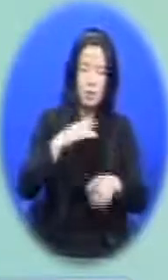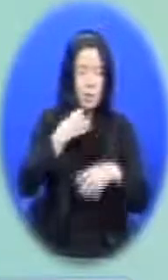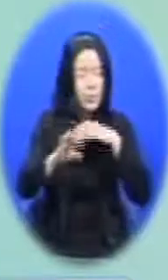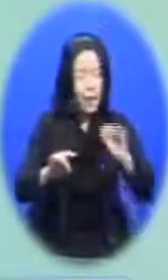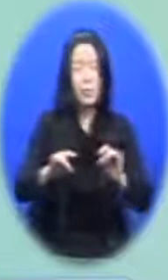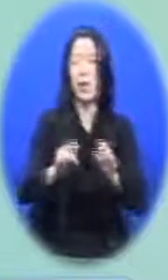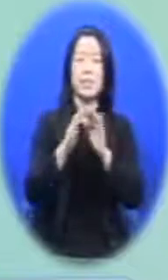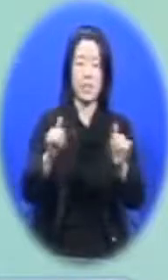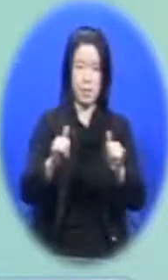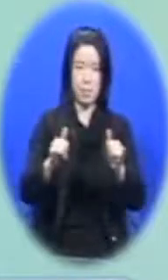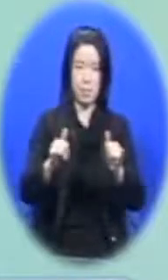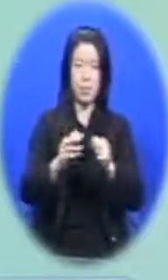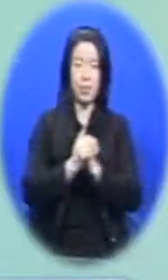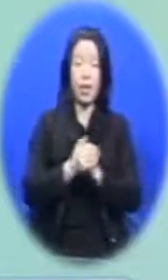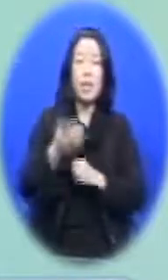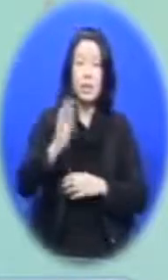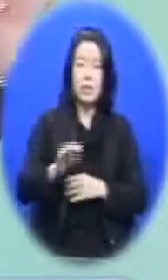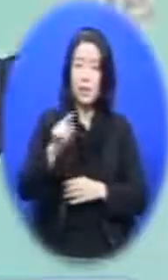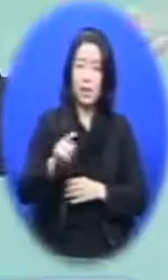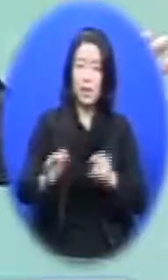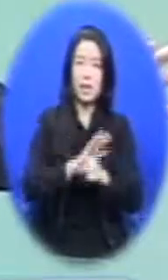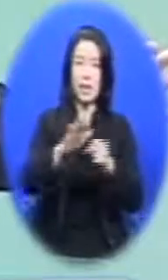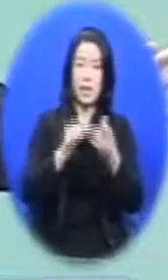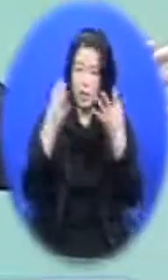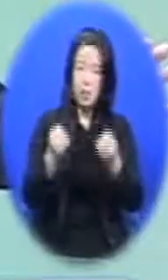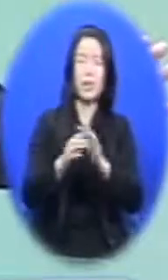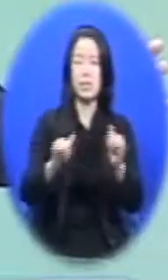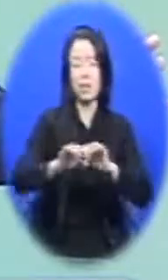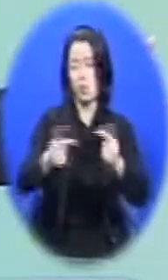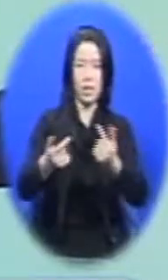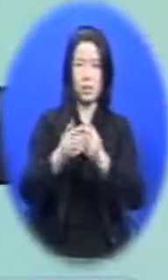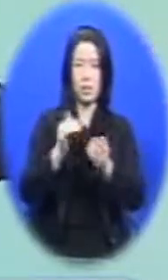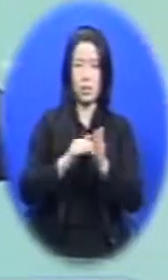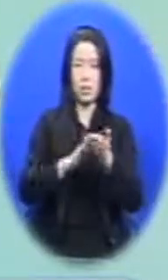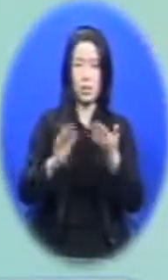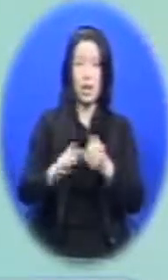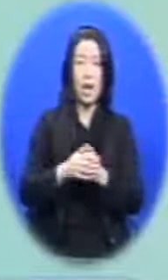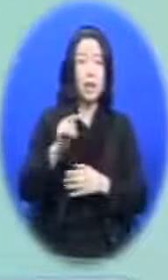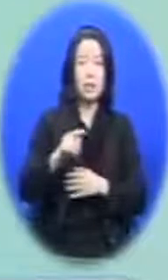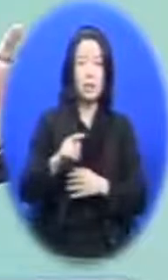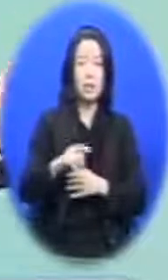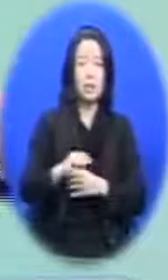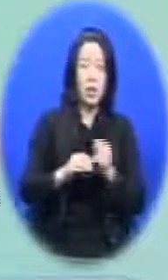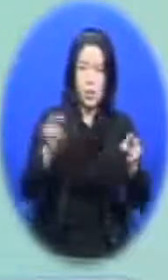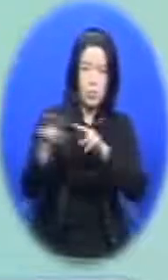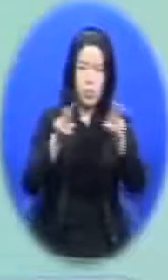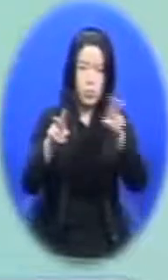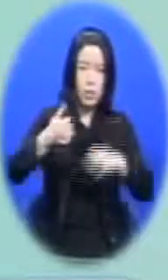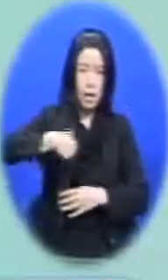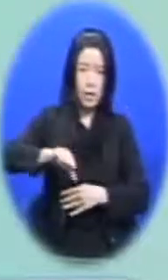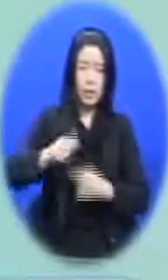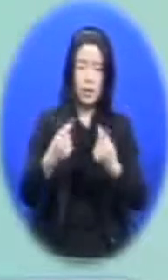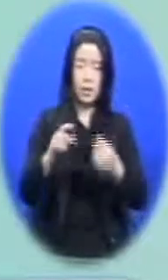갈망하던 사람이긴 했어요. 그러나 그가 사랑이 많은 사람은 아닙니다. 그는 우레의 아들이라는 별명이